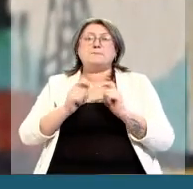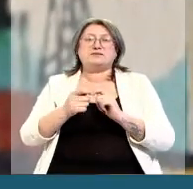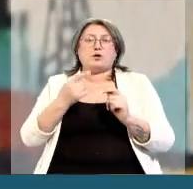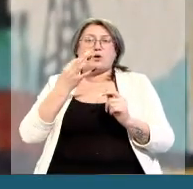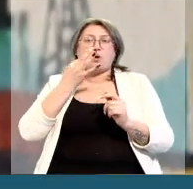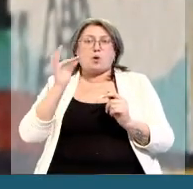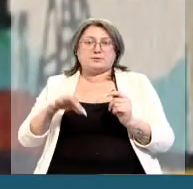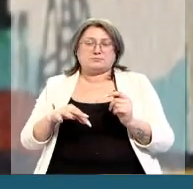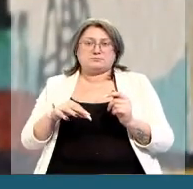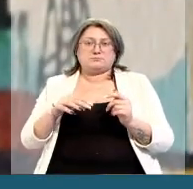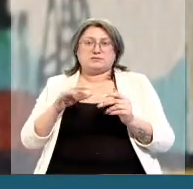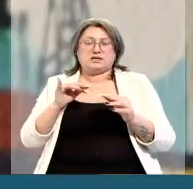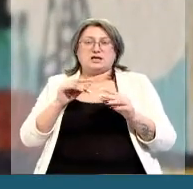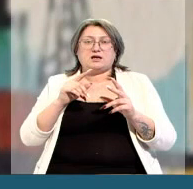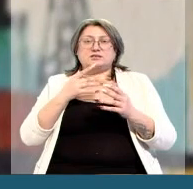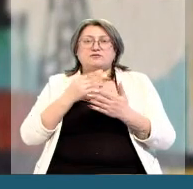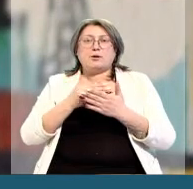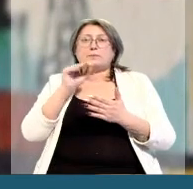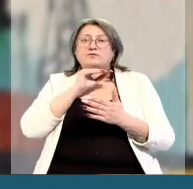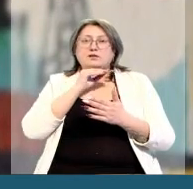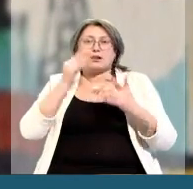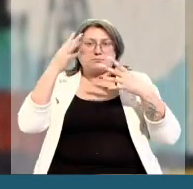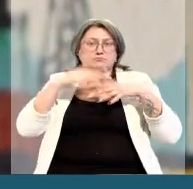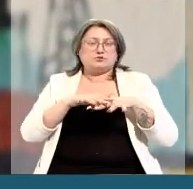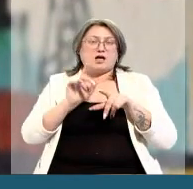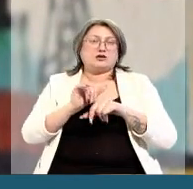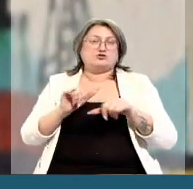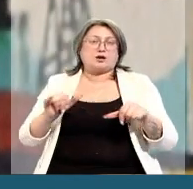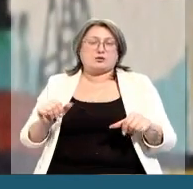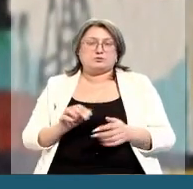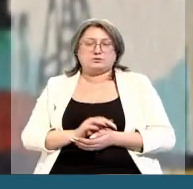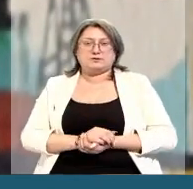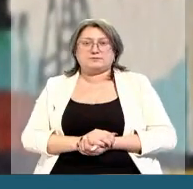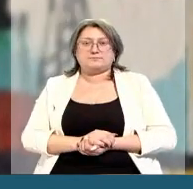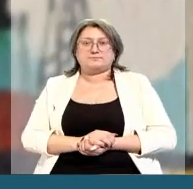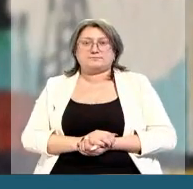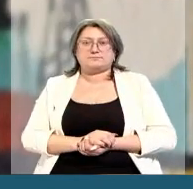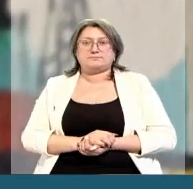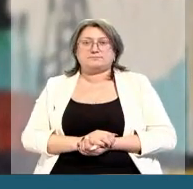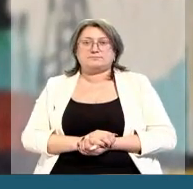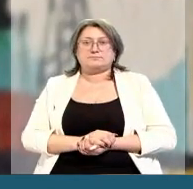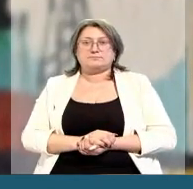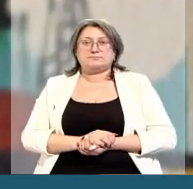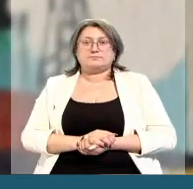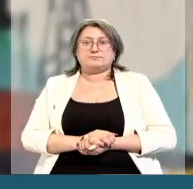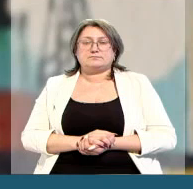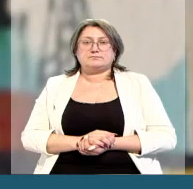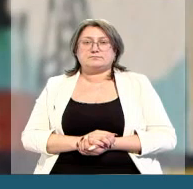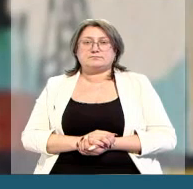барысында екі аймақтағы педагогтар тек қана өзара